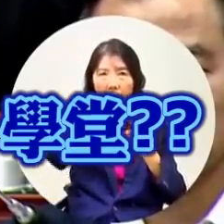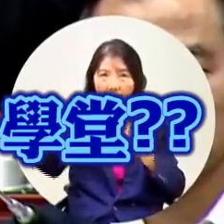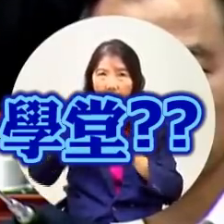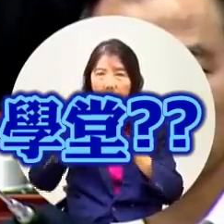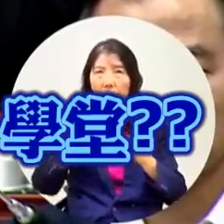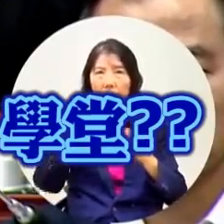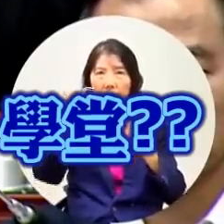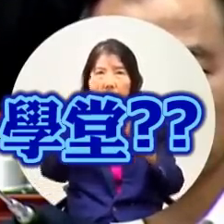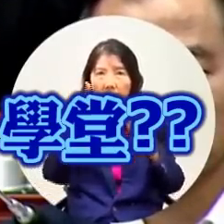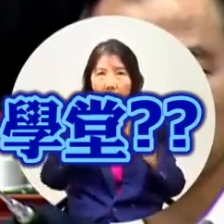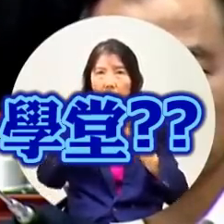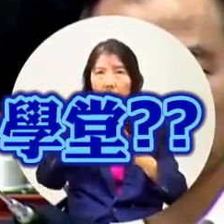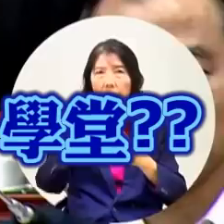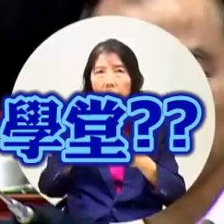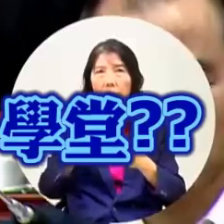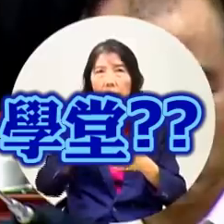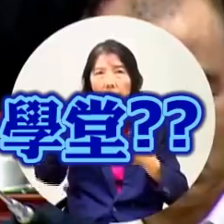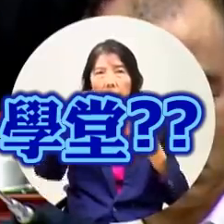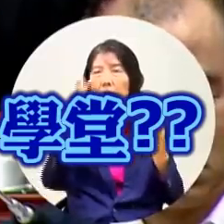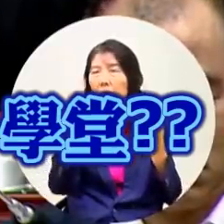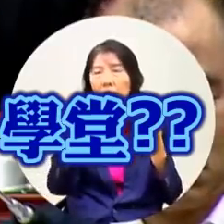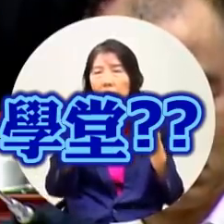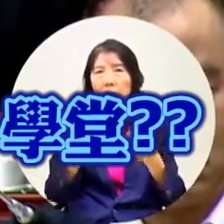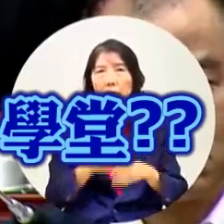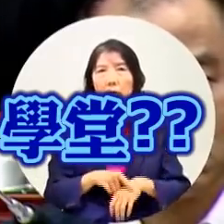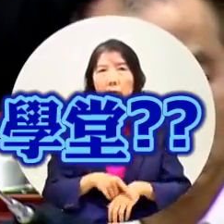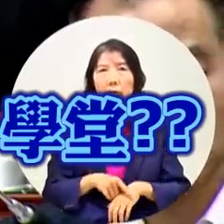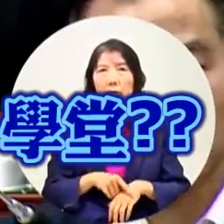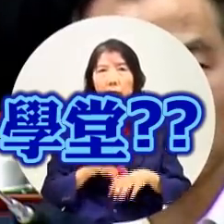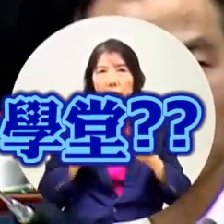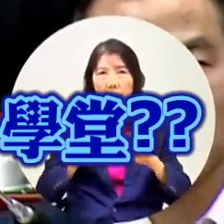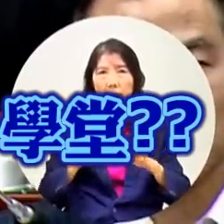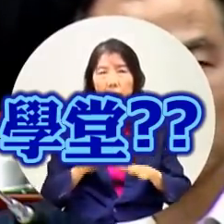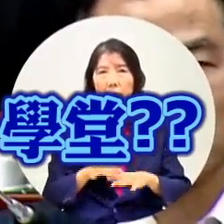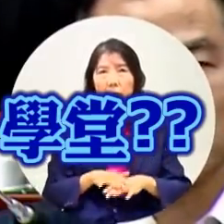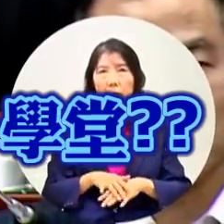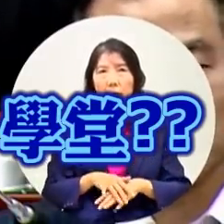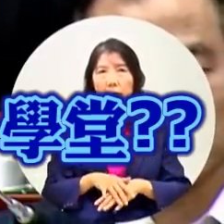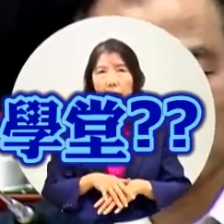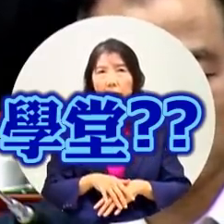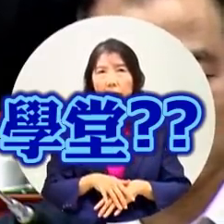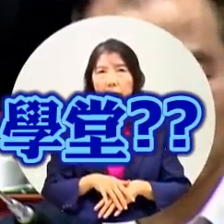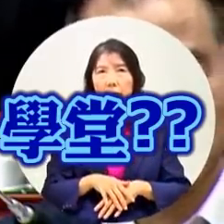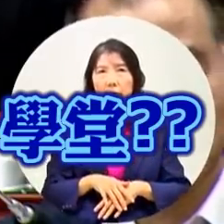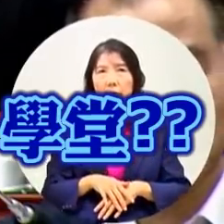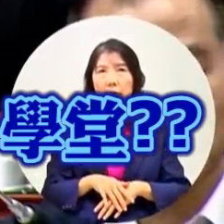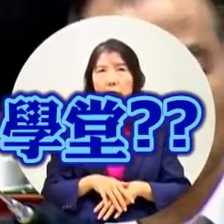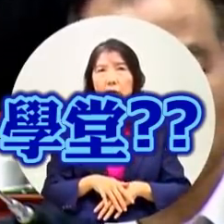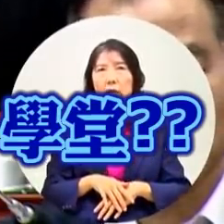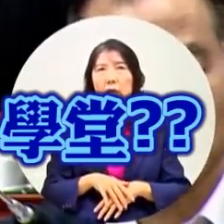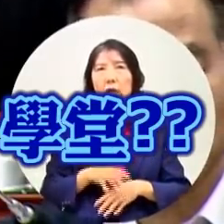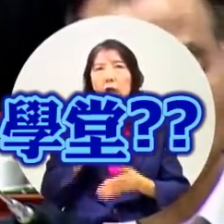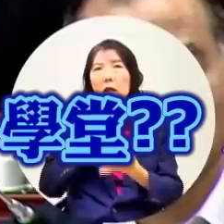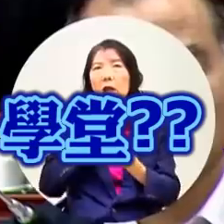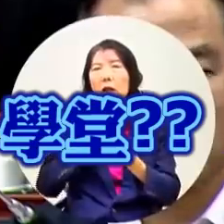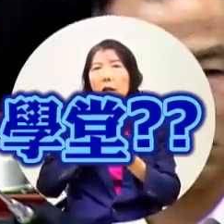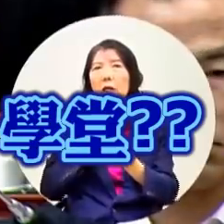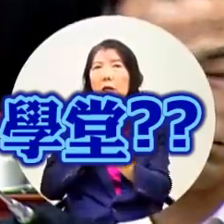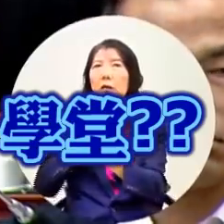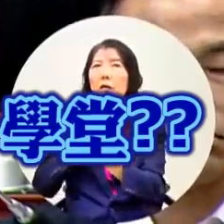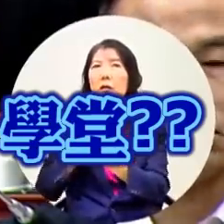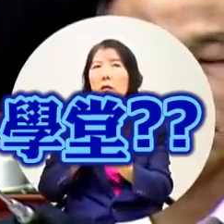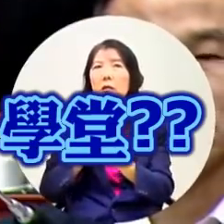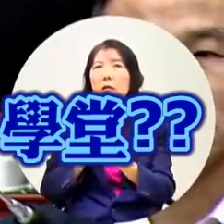你们完全不提任何一个问题。现在呢， 不停的发言，把它导